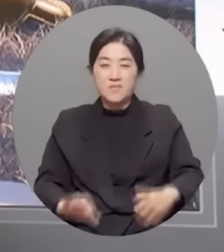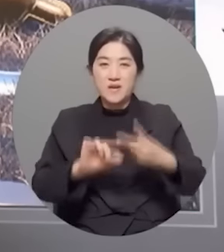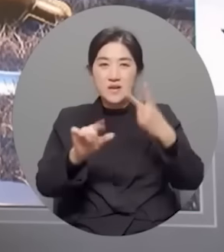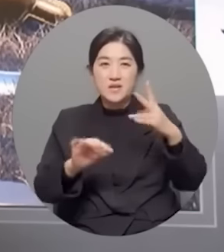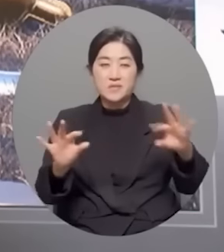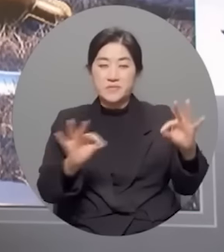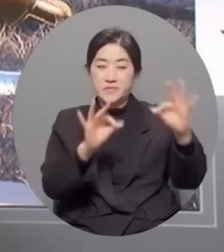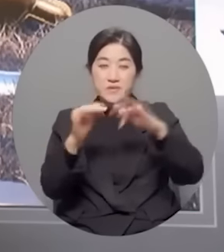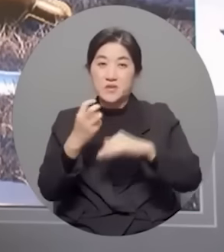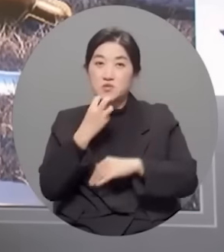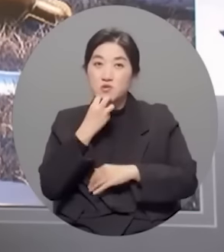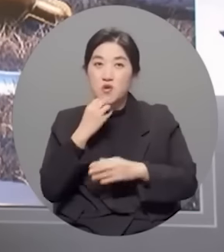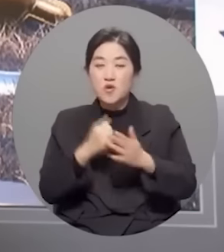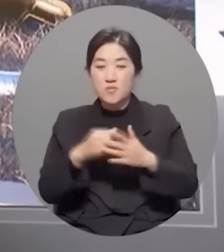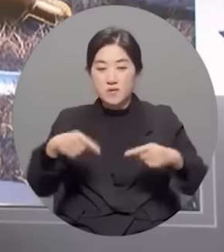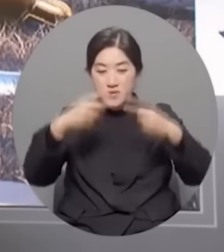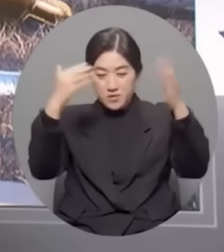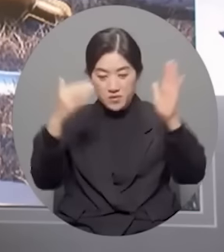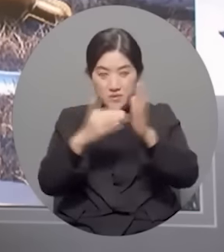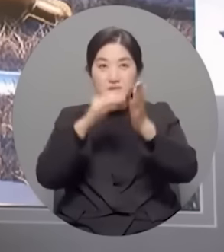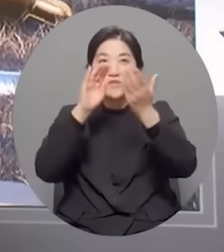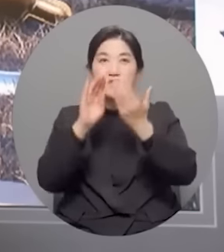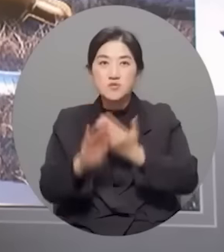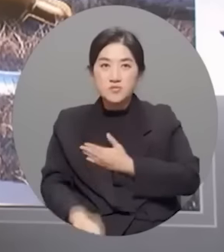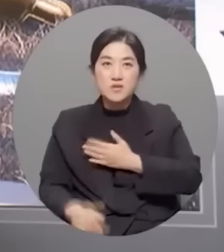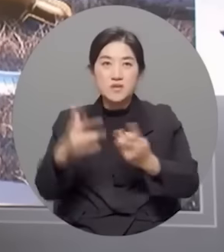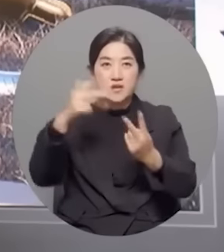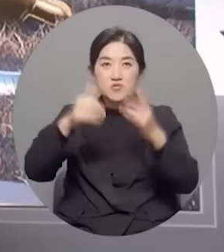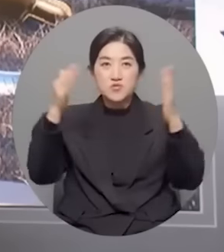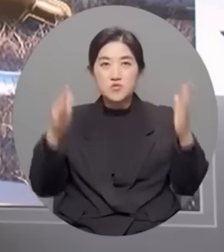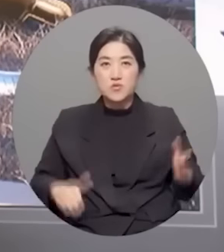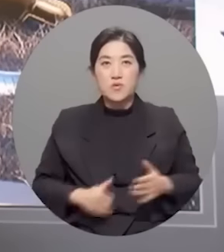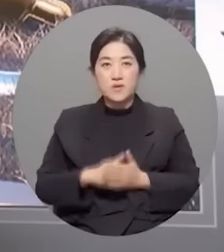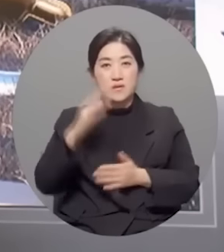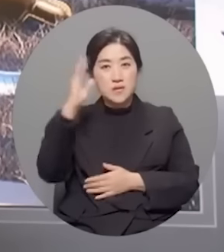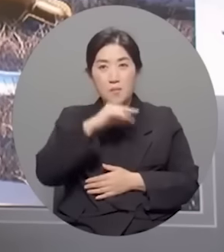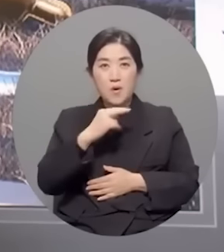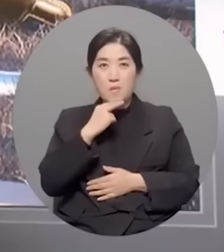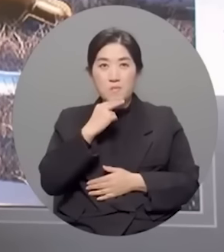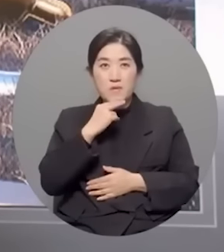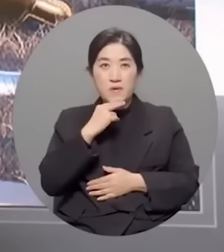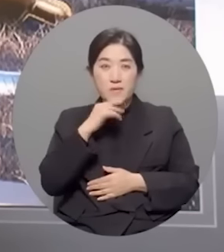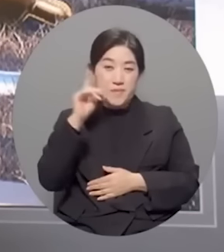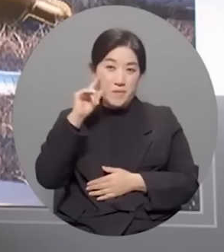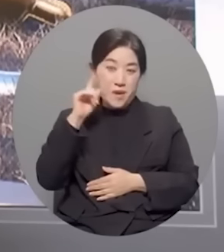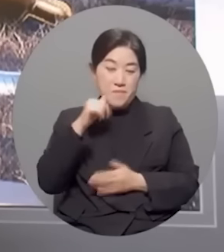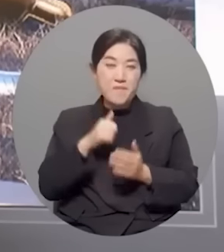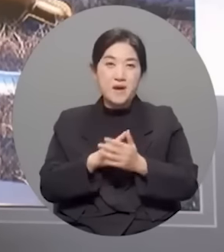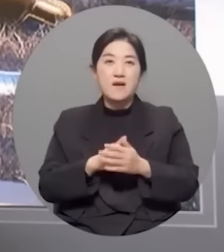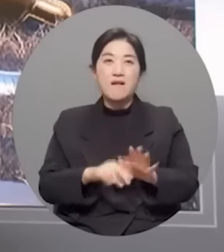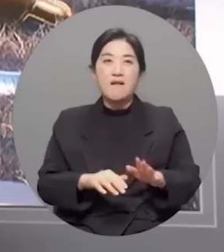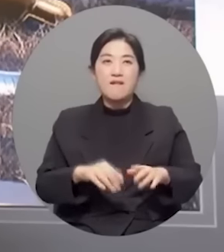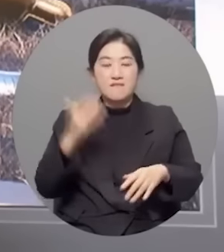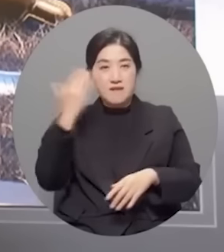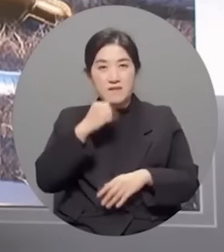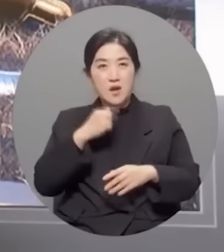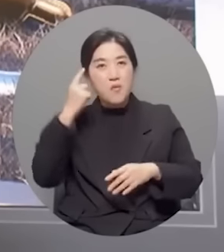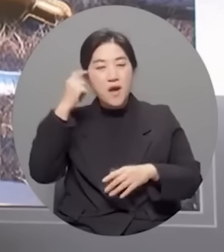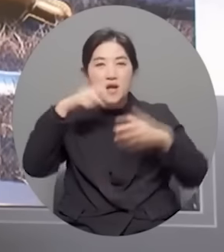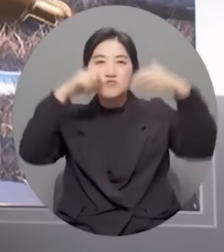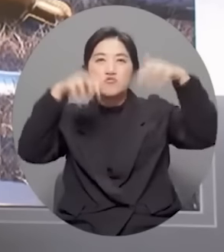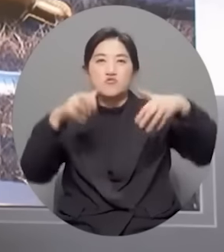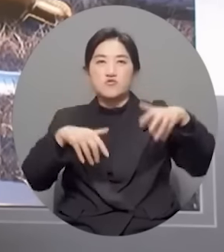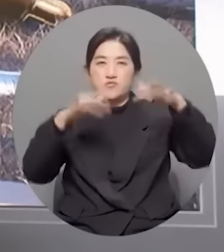보시면요 설 연휴가 끝난 뒤부터 2주째 나쁨인 날이 없습니다 최근 들어 눈비가 자주 내린 덕분이기도